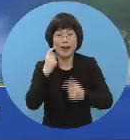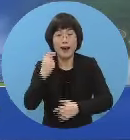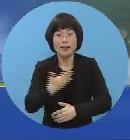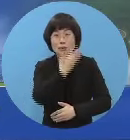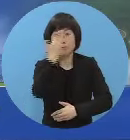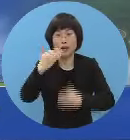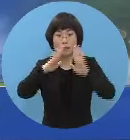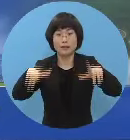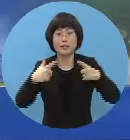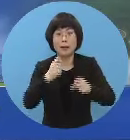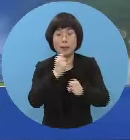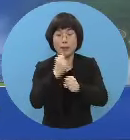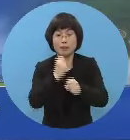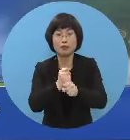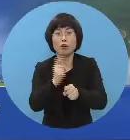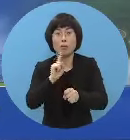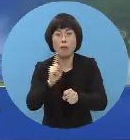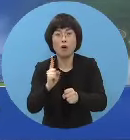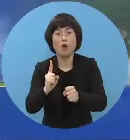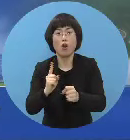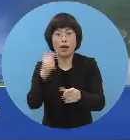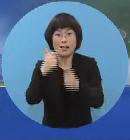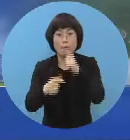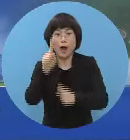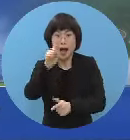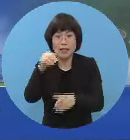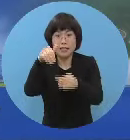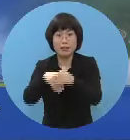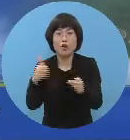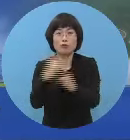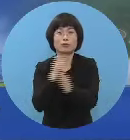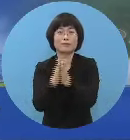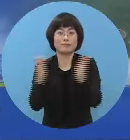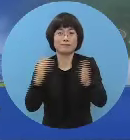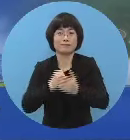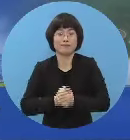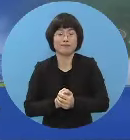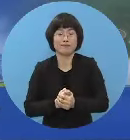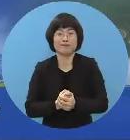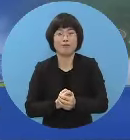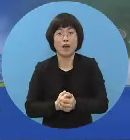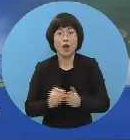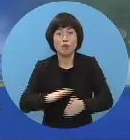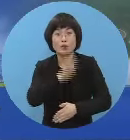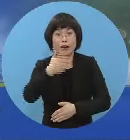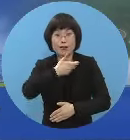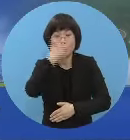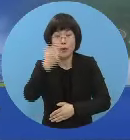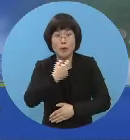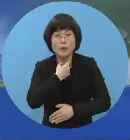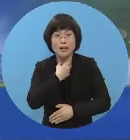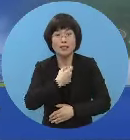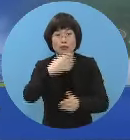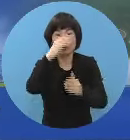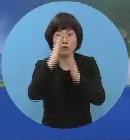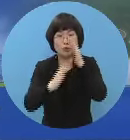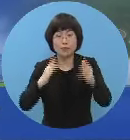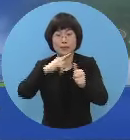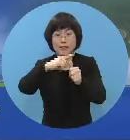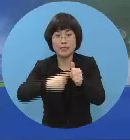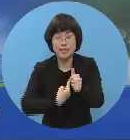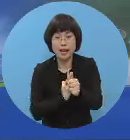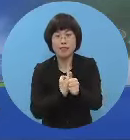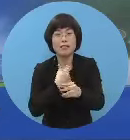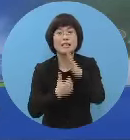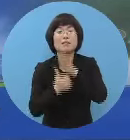숲속의 전남 만들기는 한 그루의 나무를 심는 것에서부터 출발합니다. 우리가 꿈꾸는 숲과 자연,